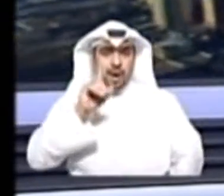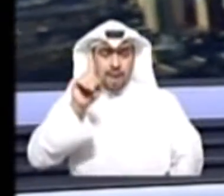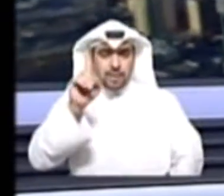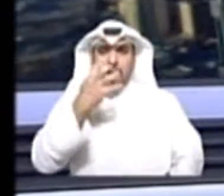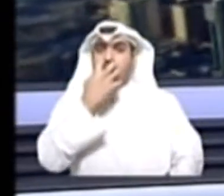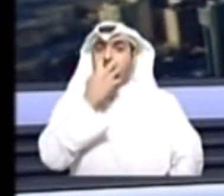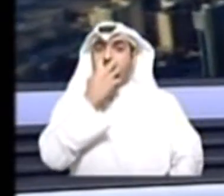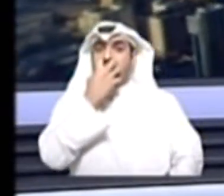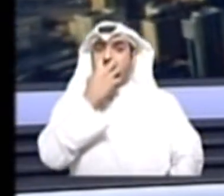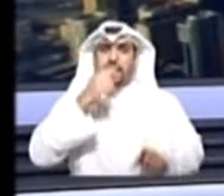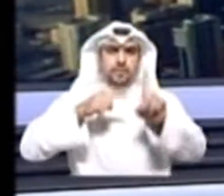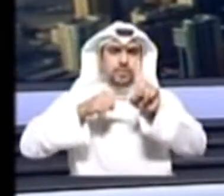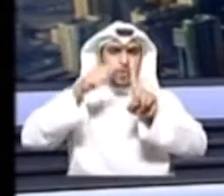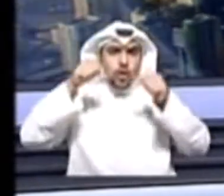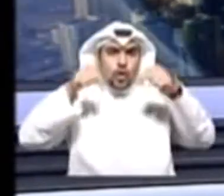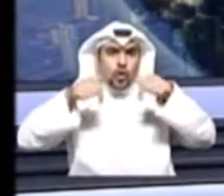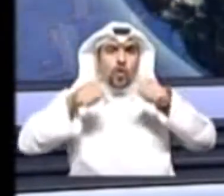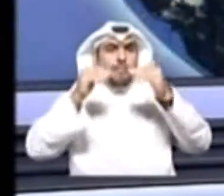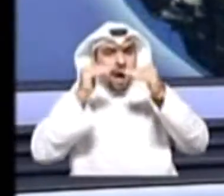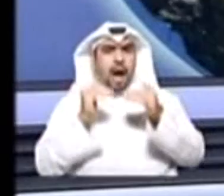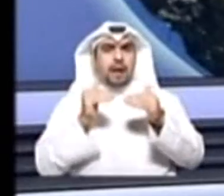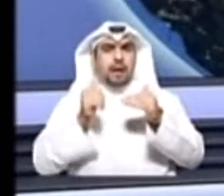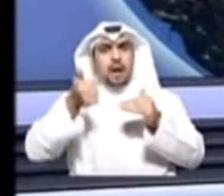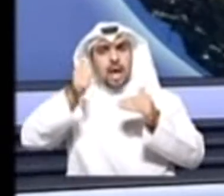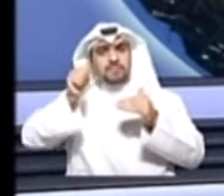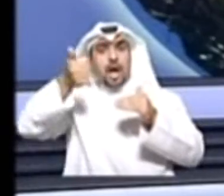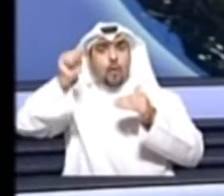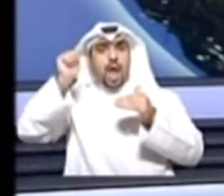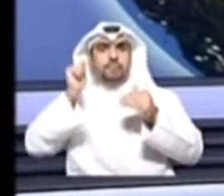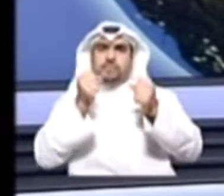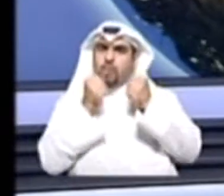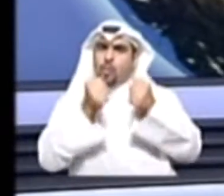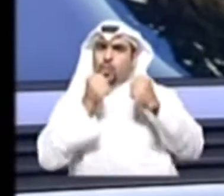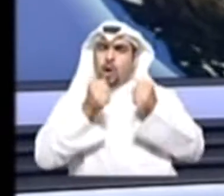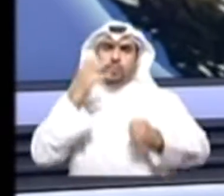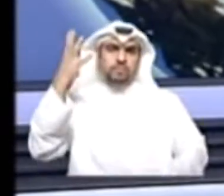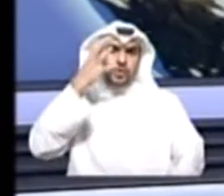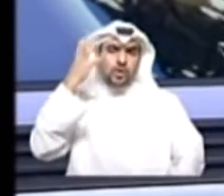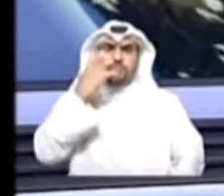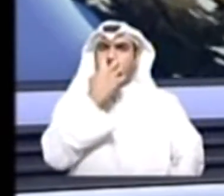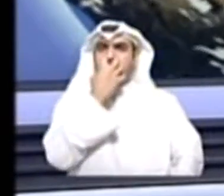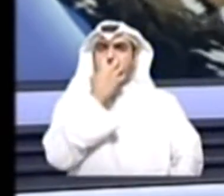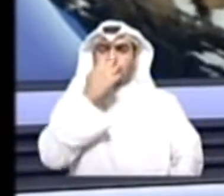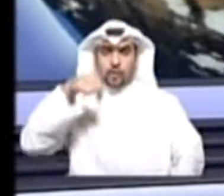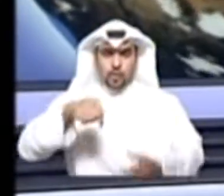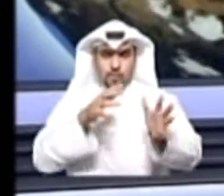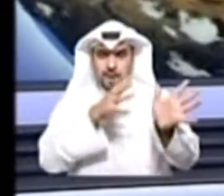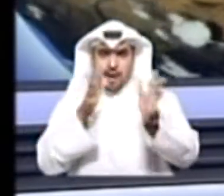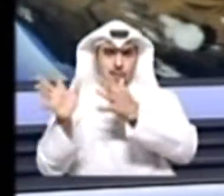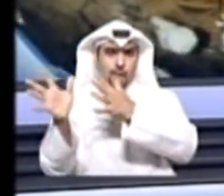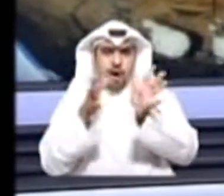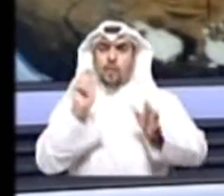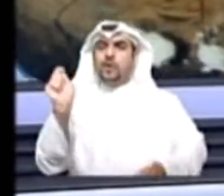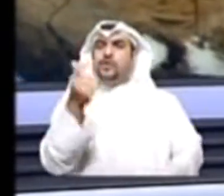أول أمس. درجة الحرارة حاليا في مدينة الكويت تقريبا 40 درجة مئوية، رياح شمالية غربية سرعتها 11 كيلو متر